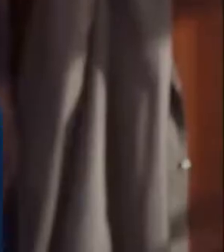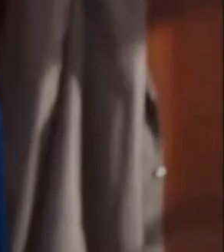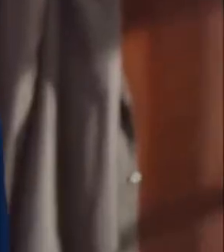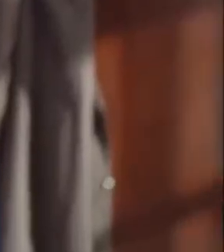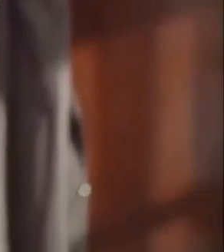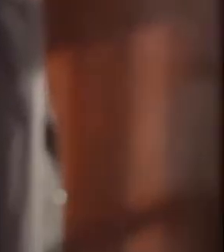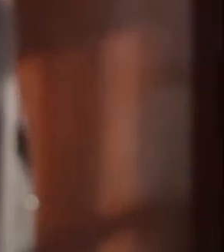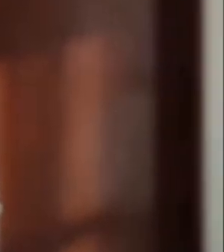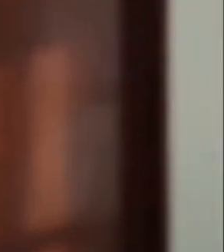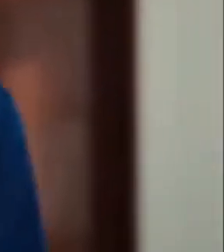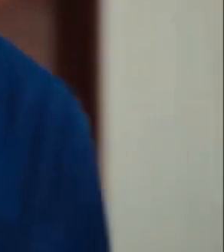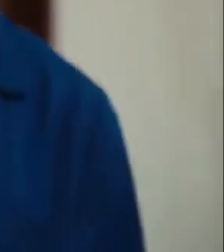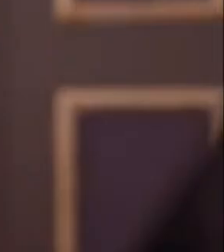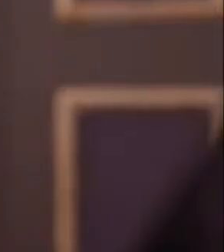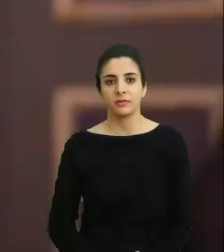geldi.